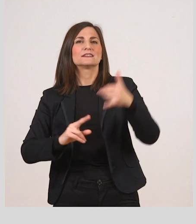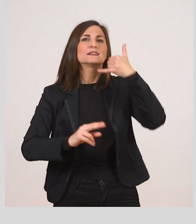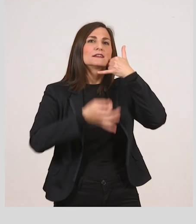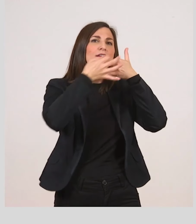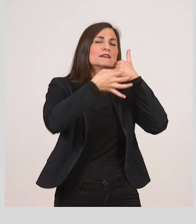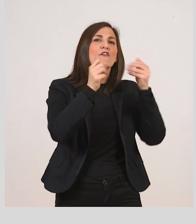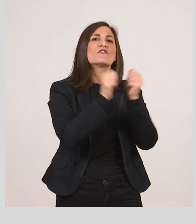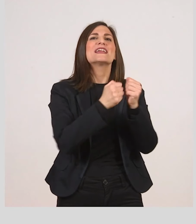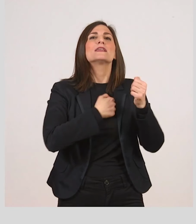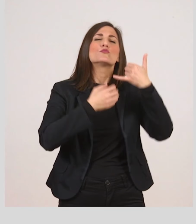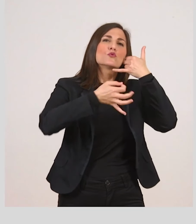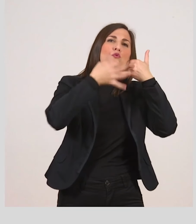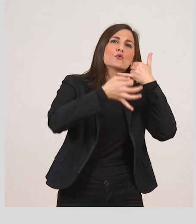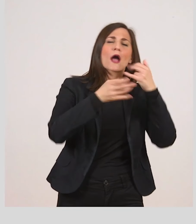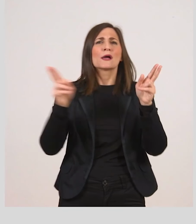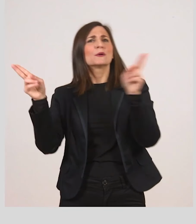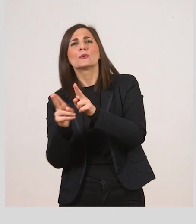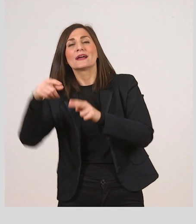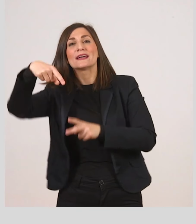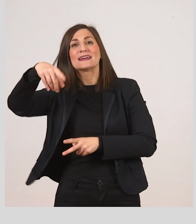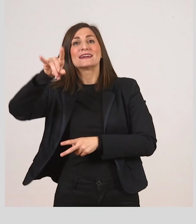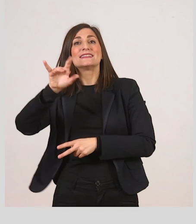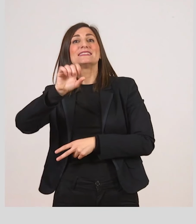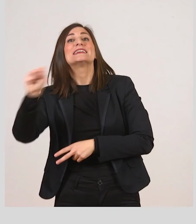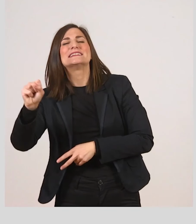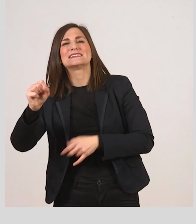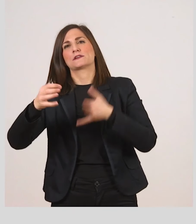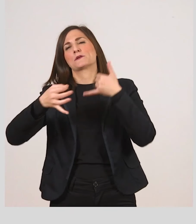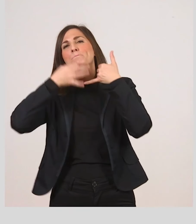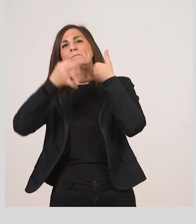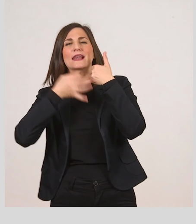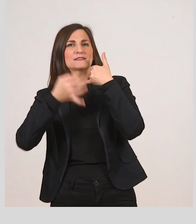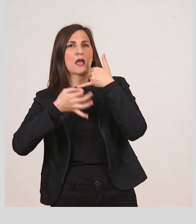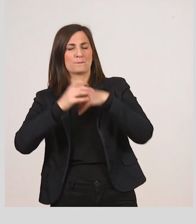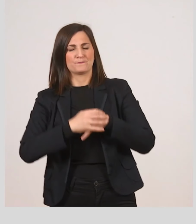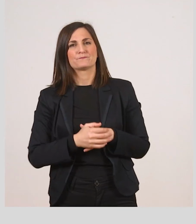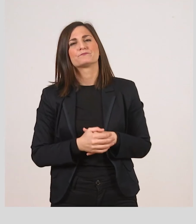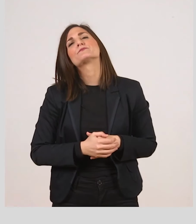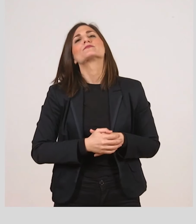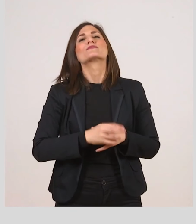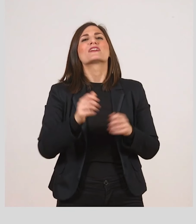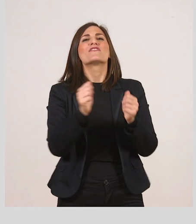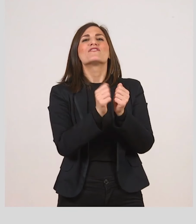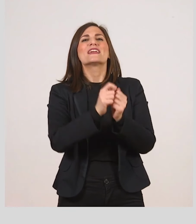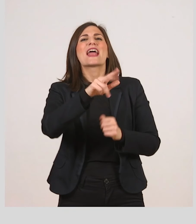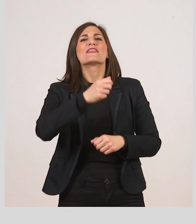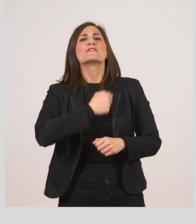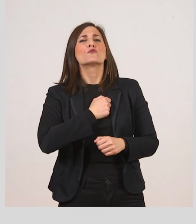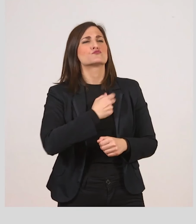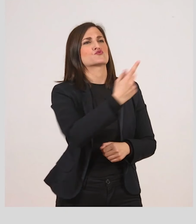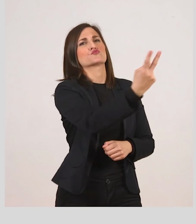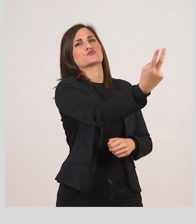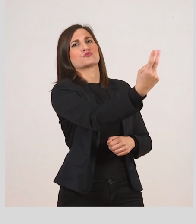μου στο τηλέφωνο. Της μίλησα στο τηλέφωνο. Μπράβο σας. Είδα τους φίλους του αδερφού μου που ερχόντουσαν από